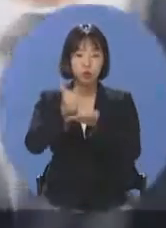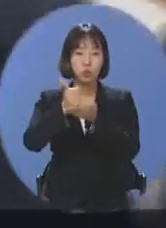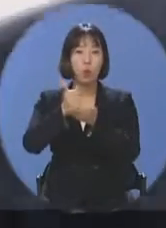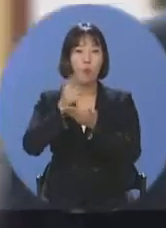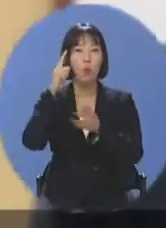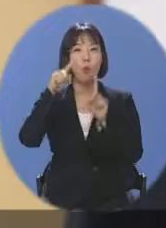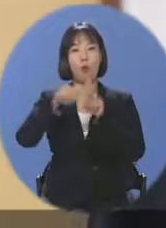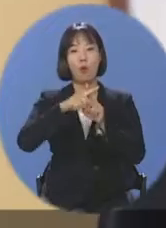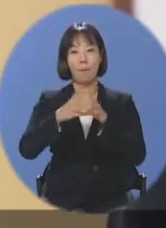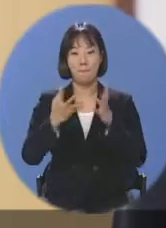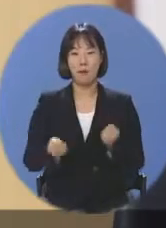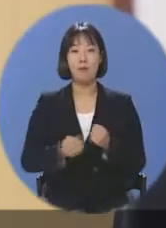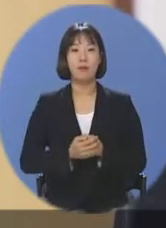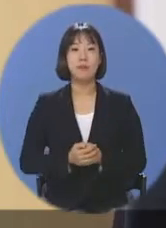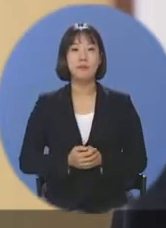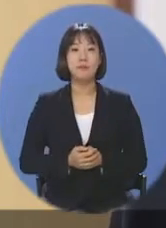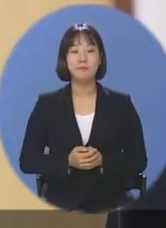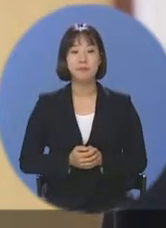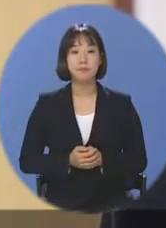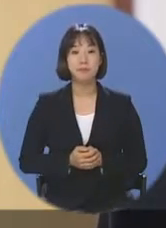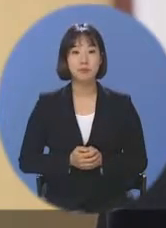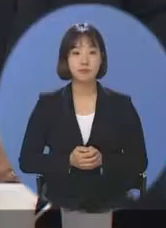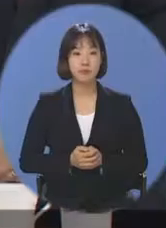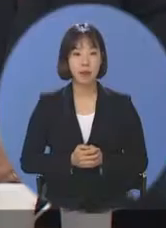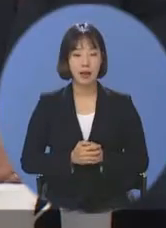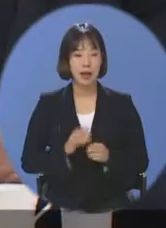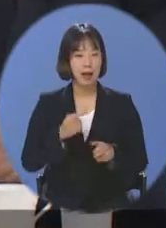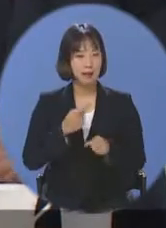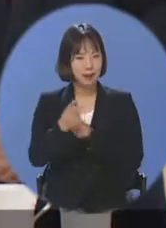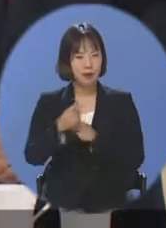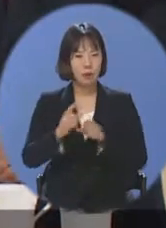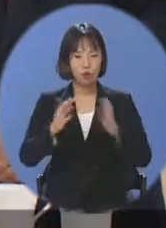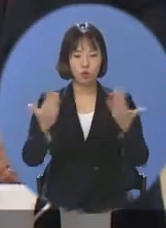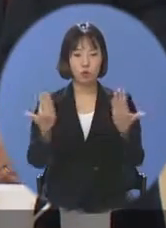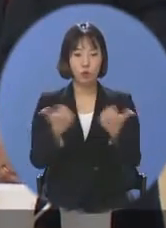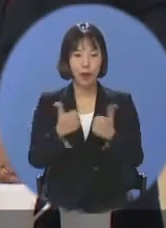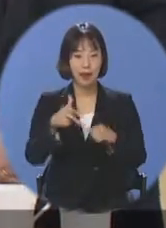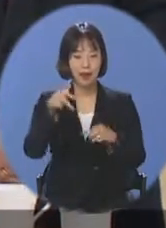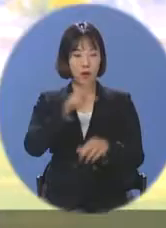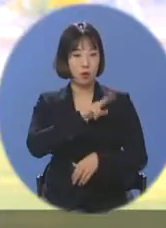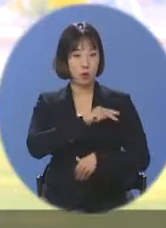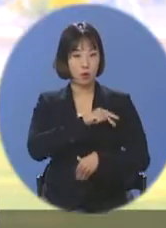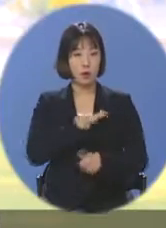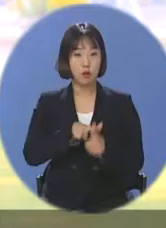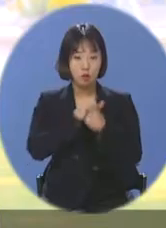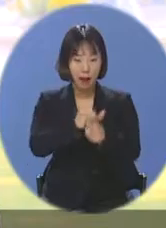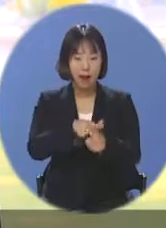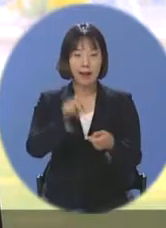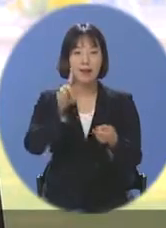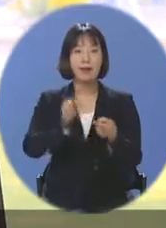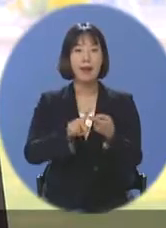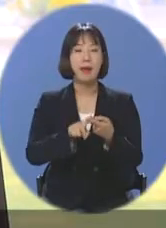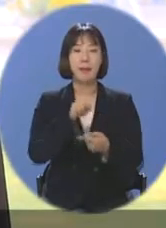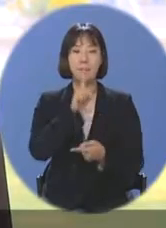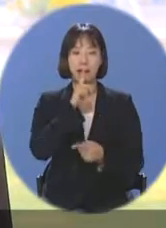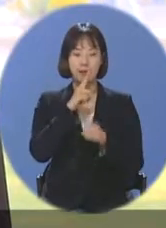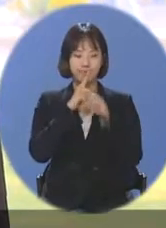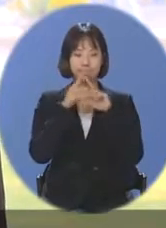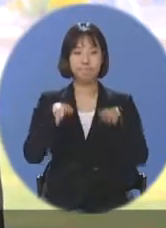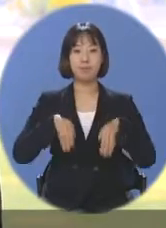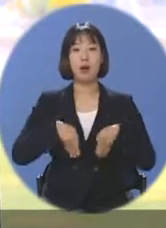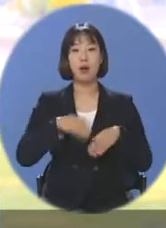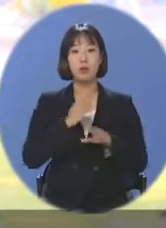깊은 관심을 보이고 있습니다. 총선 출마에 대해서는 이 총리는 말을 아끼고 있지만 당연히 저의 거취는 저 혼자